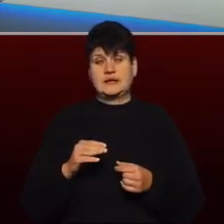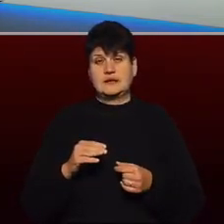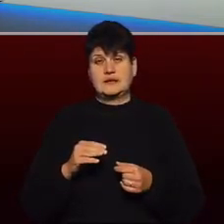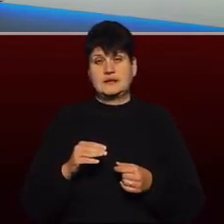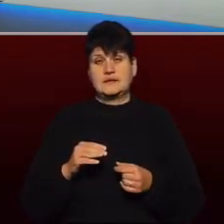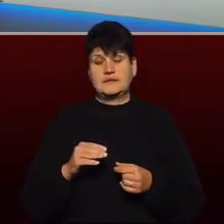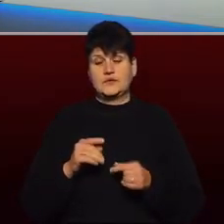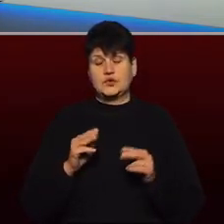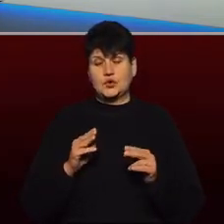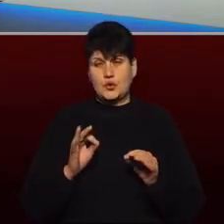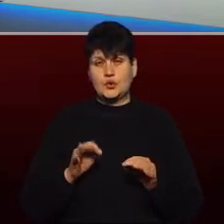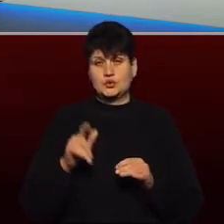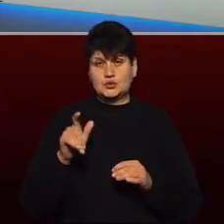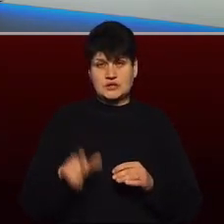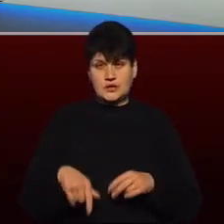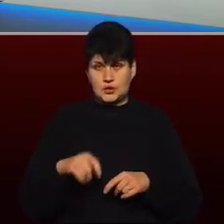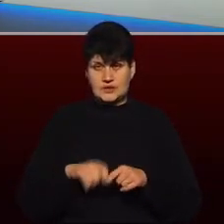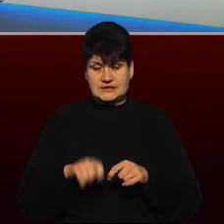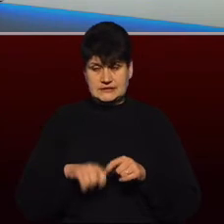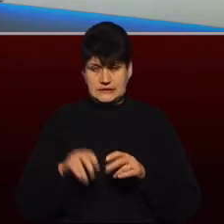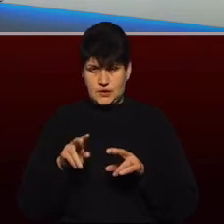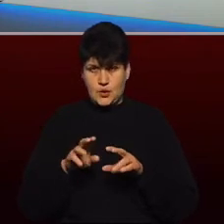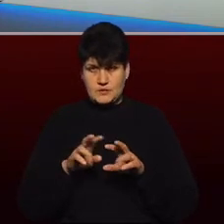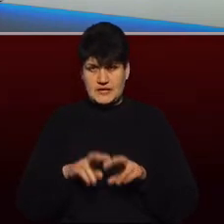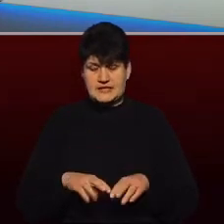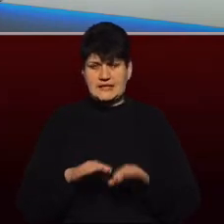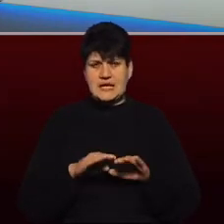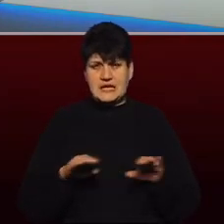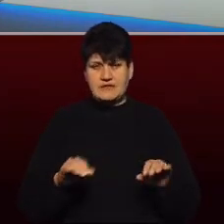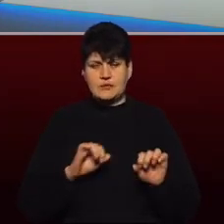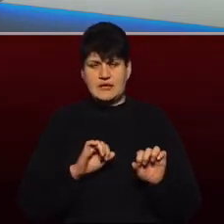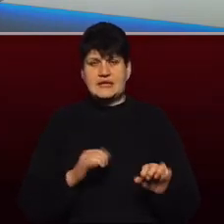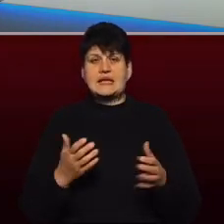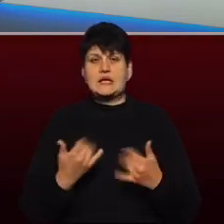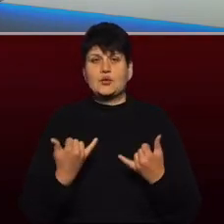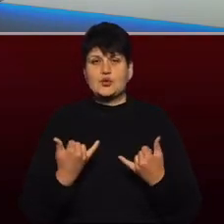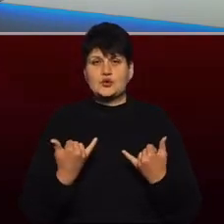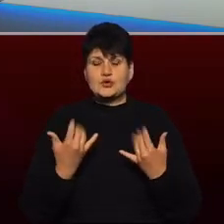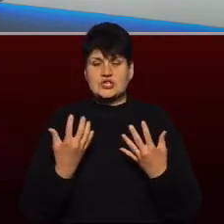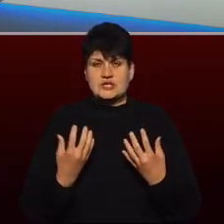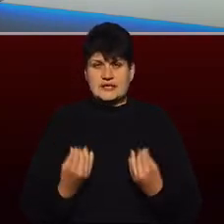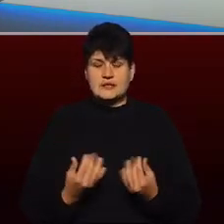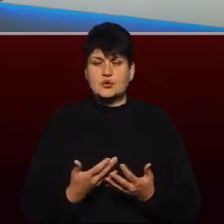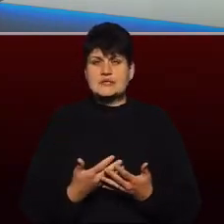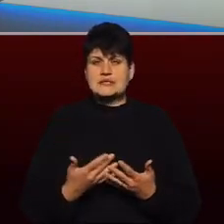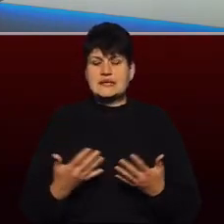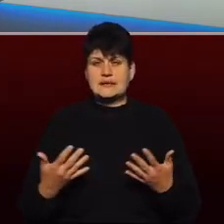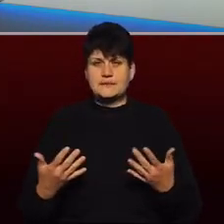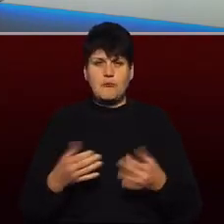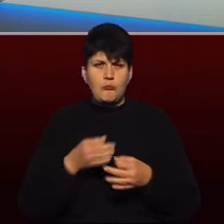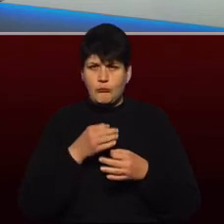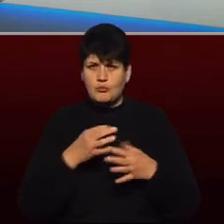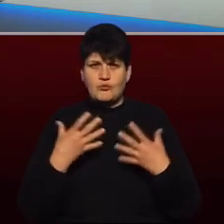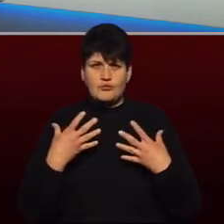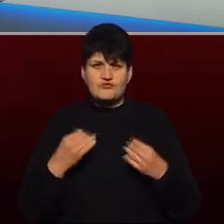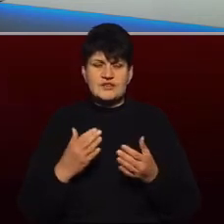то пацієнта дообстежуємо на рівень імунітету, який в нього імунітет на сьогоднішній день, оскільки по-любому десь вже пішов